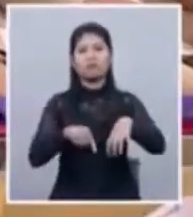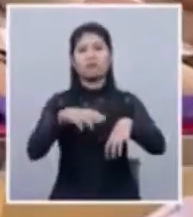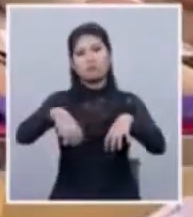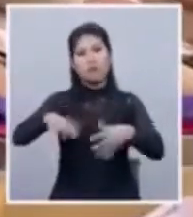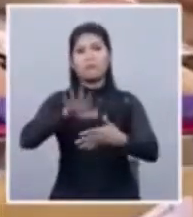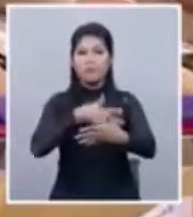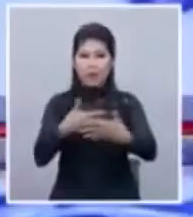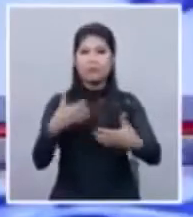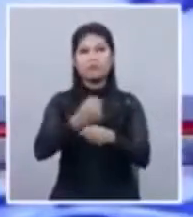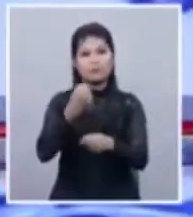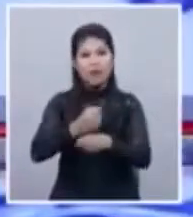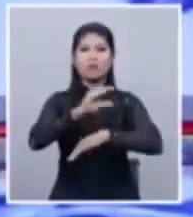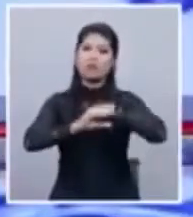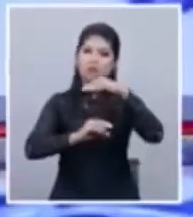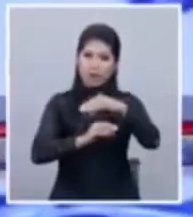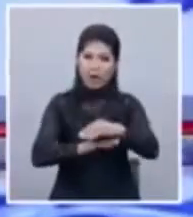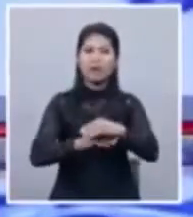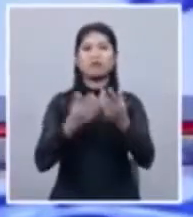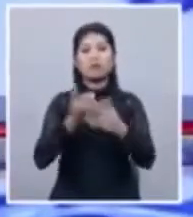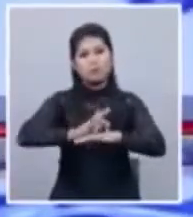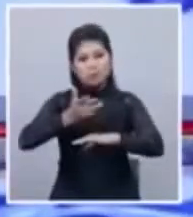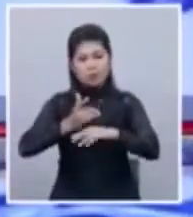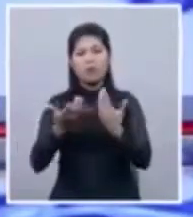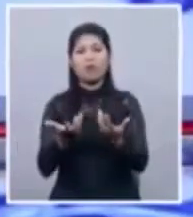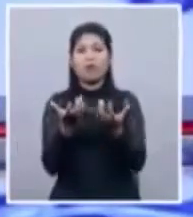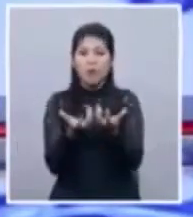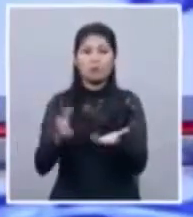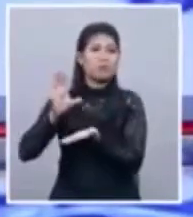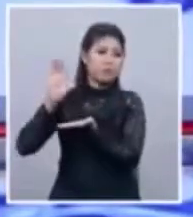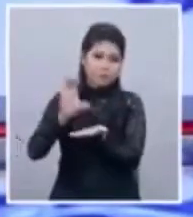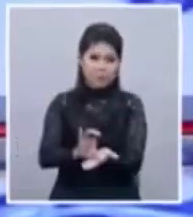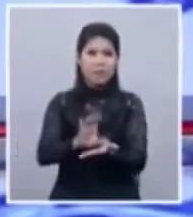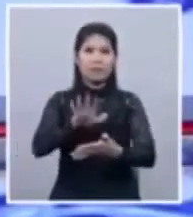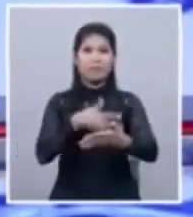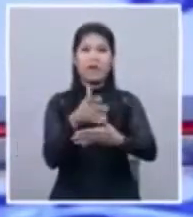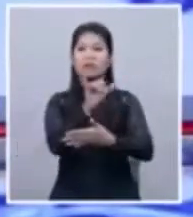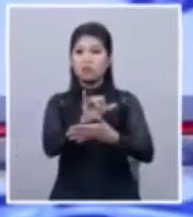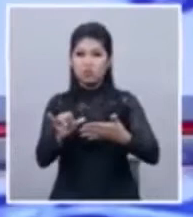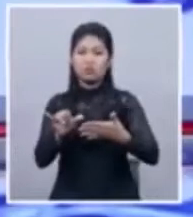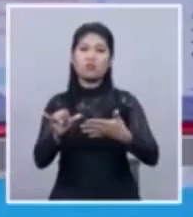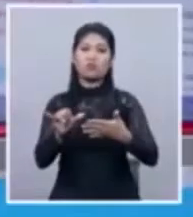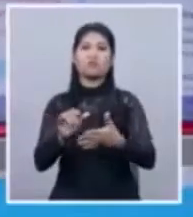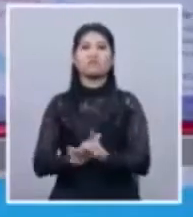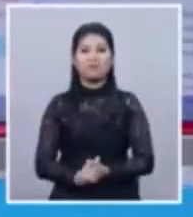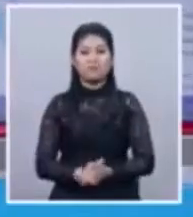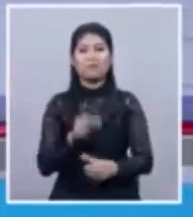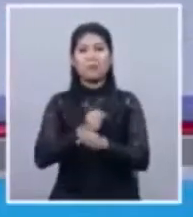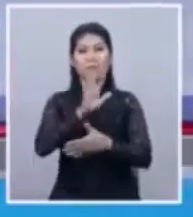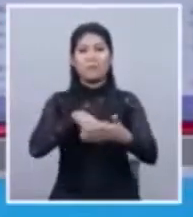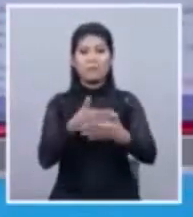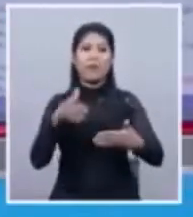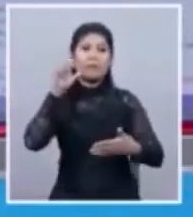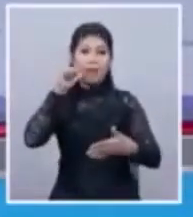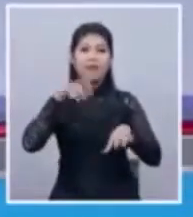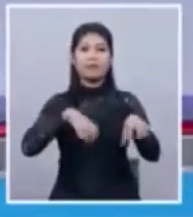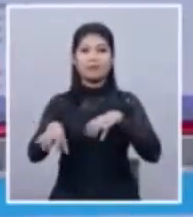ครงการทรัพยากรบุคลากรและงบประมาณไว้ภายใต้ยุทธศาสตร์เดียวกันโดยได้จัดทำแผนแม่บทการบริหาร